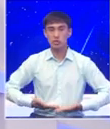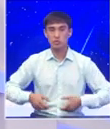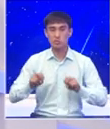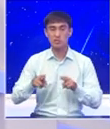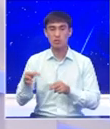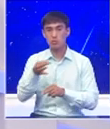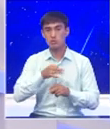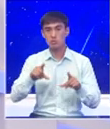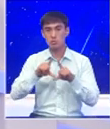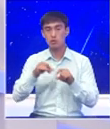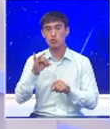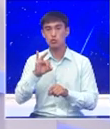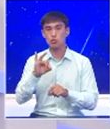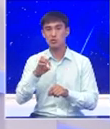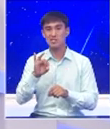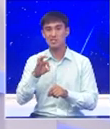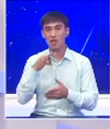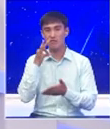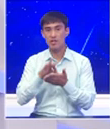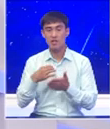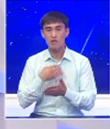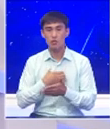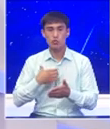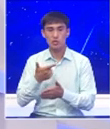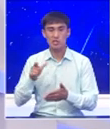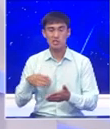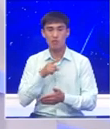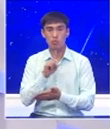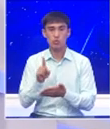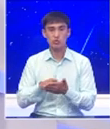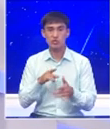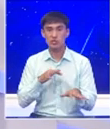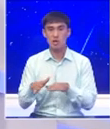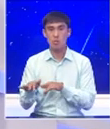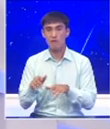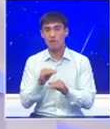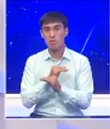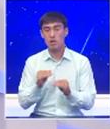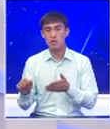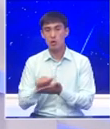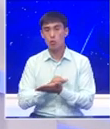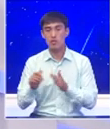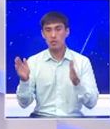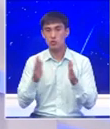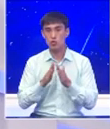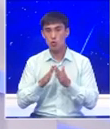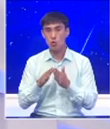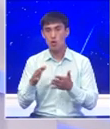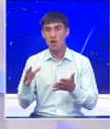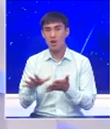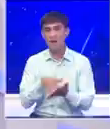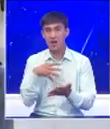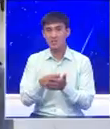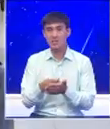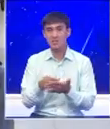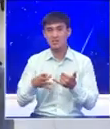областного департамента юстиции ответили на волнующие граждан вопросы. В их числе процесс оформления документов на жилье, легализация земельных участков